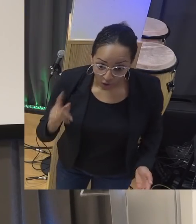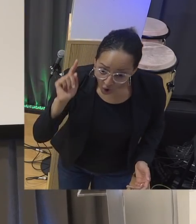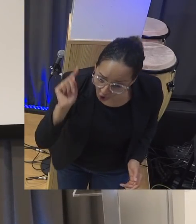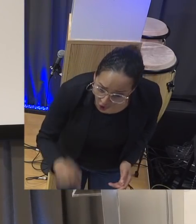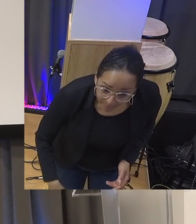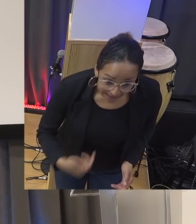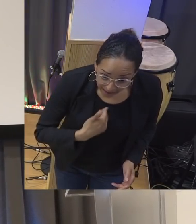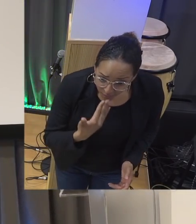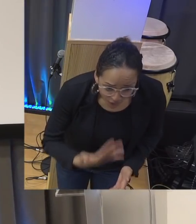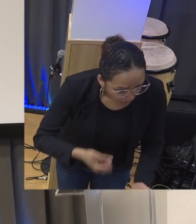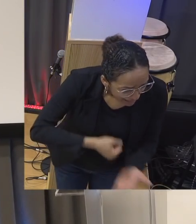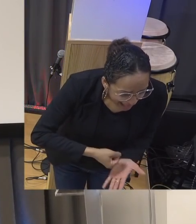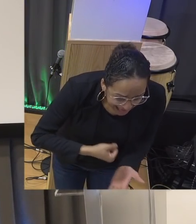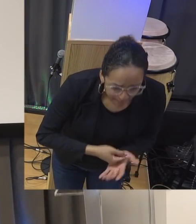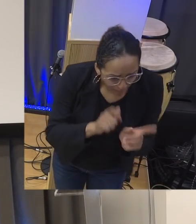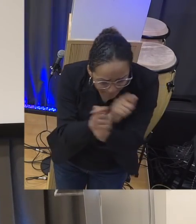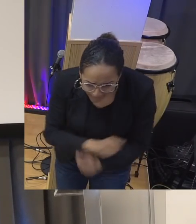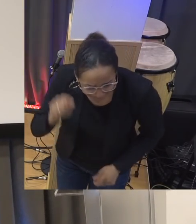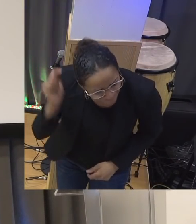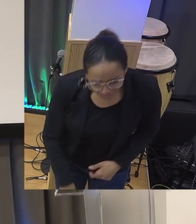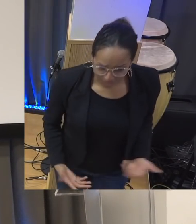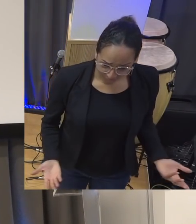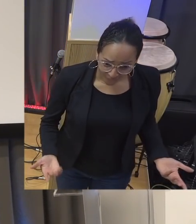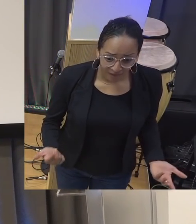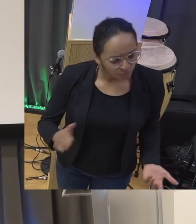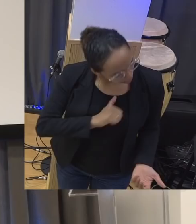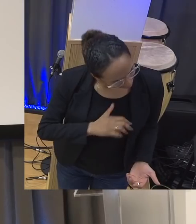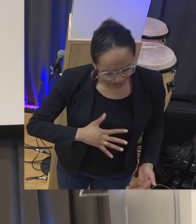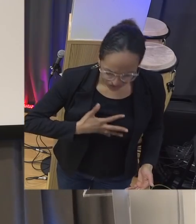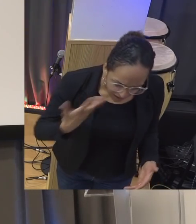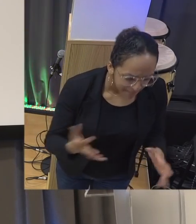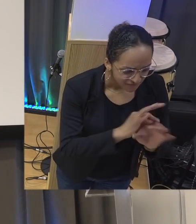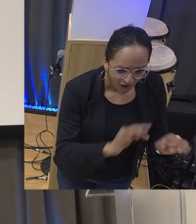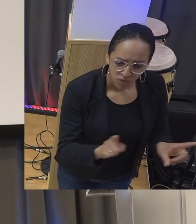bonjour aux gens. C'était ça la politesse. J'aime la France d'autrefois.